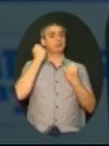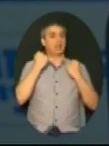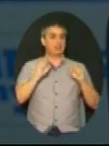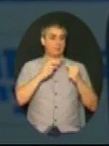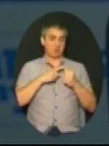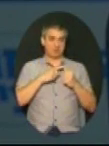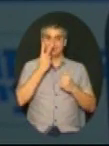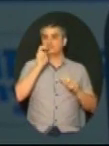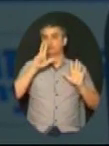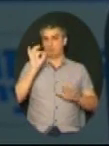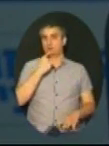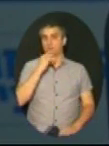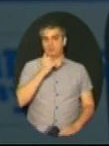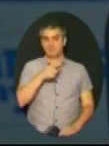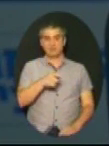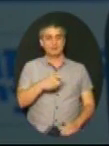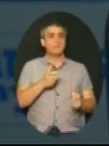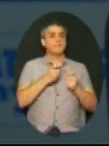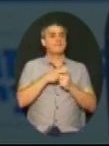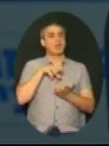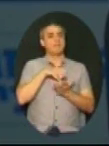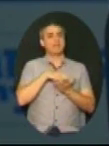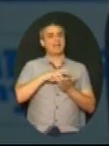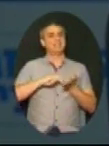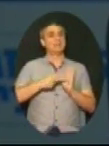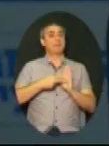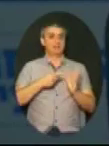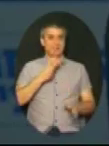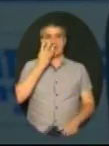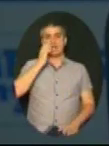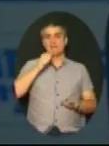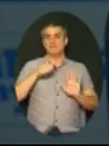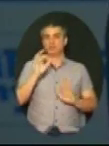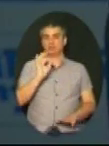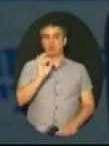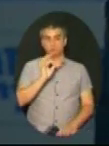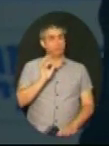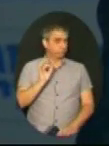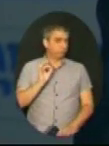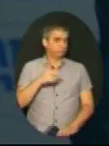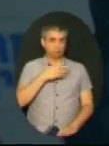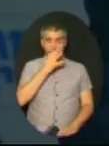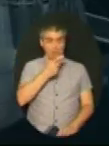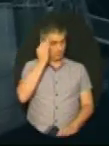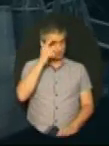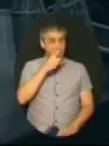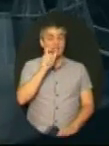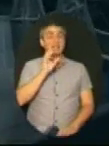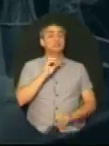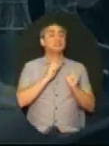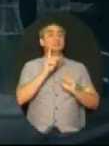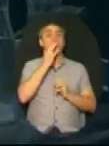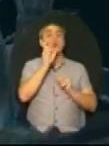דמוקרטית 28%, מפלגת מרכז מדיני 46%, זה השאלה להזכיר לכם לאנשי